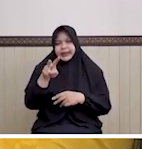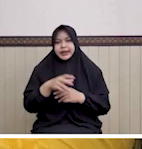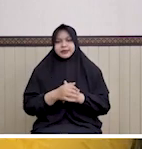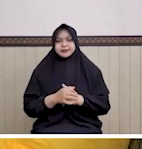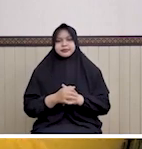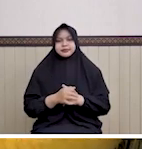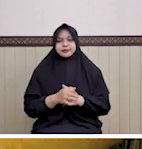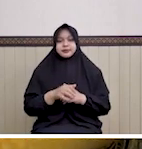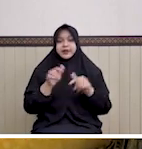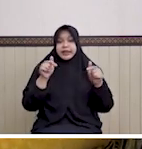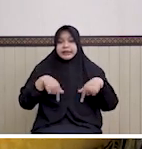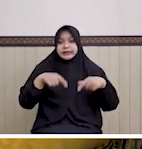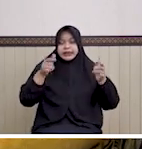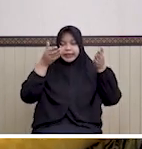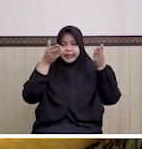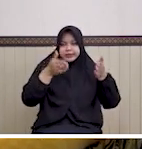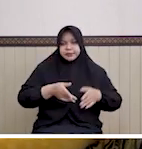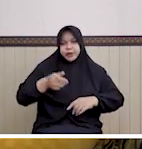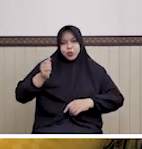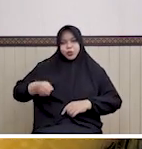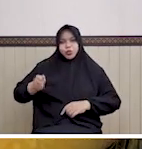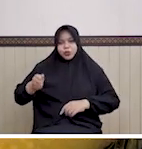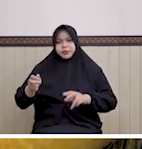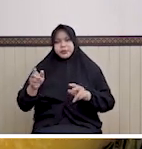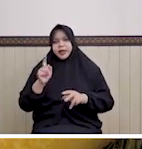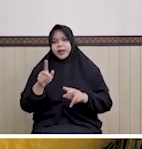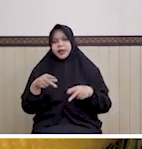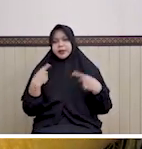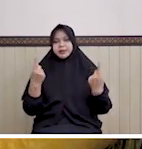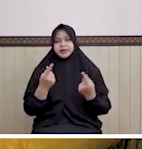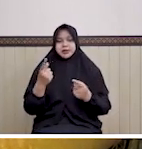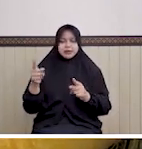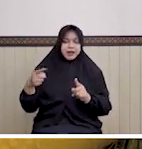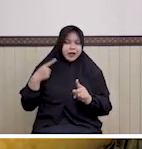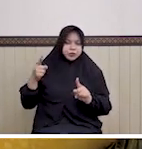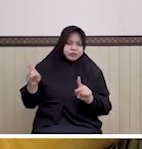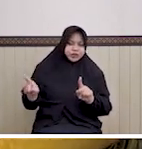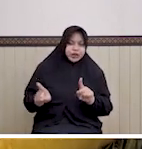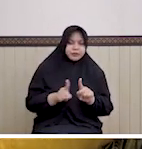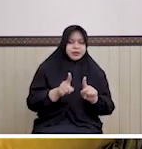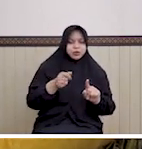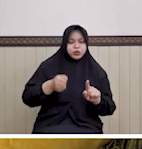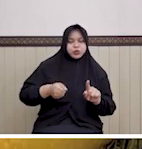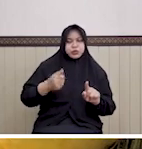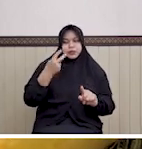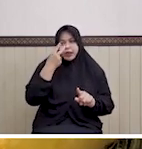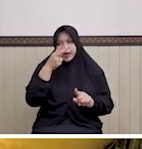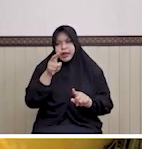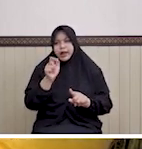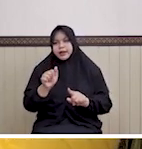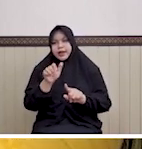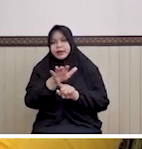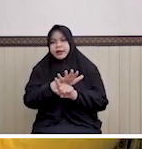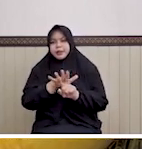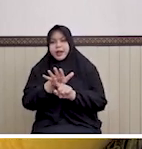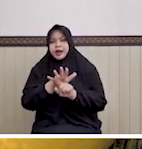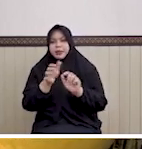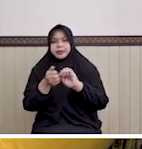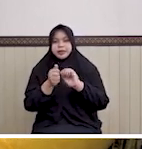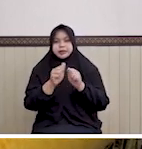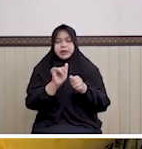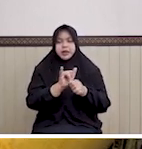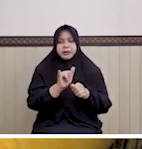Eh ini dari aspek hukumnya ya makanya kami selalu ada pendamping hukum yang akan melihat duduk perkaranya